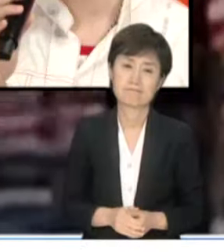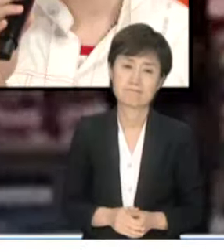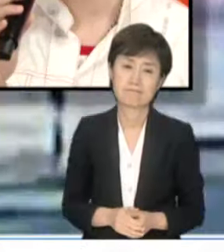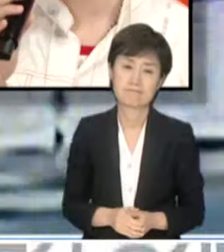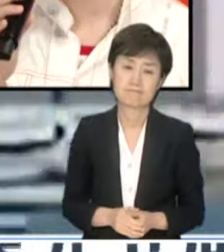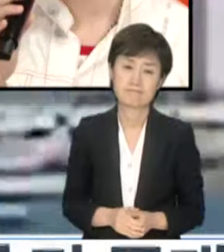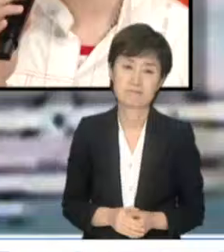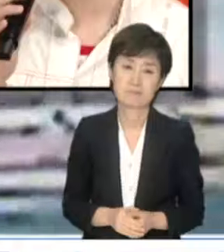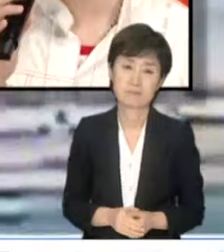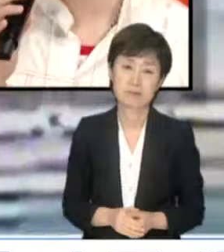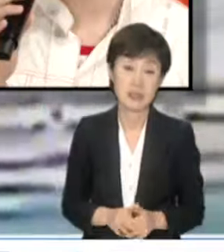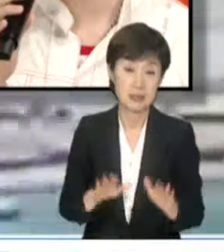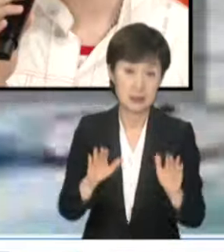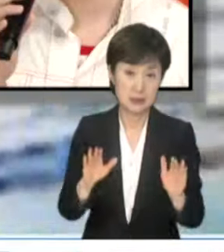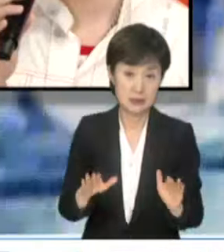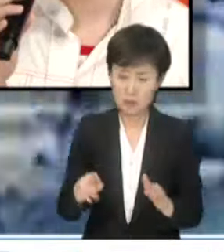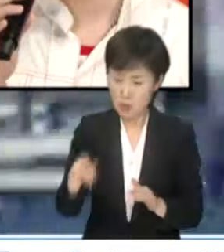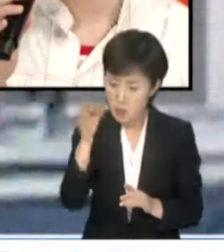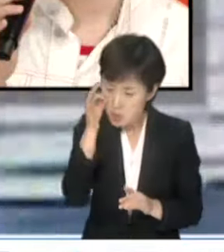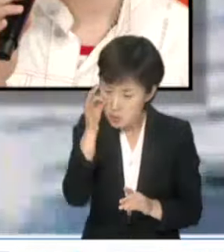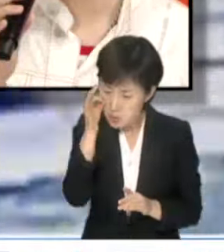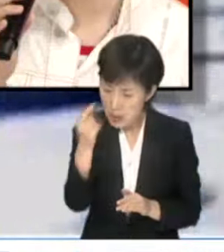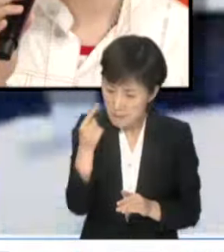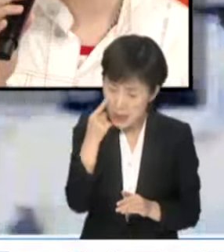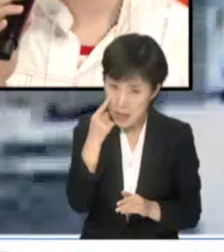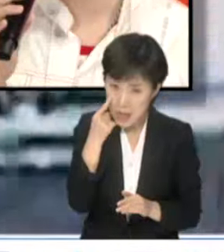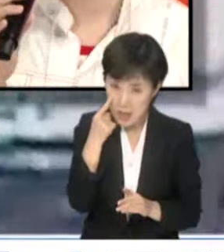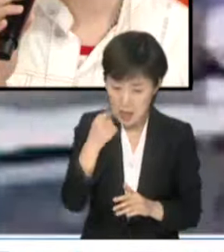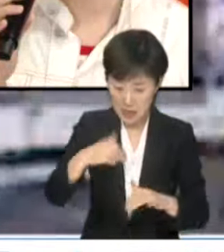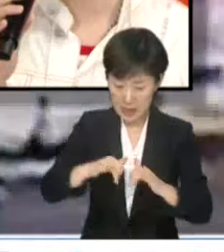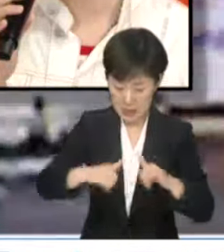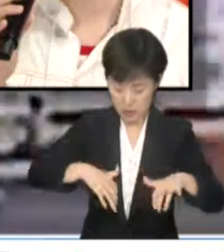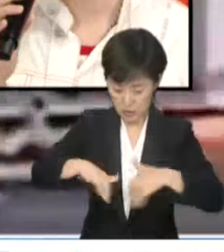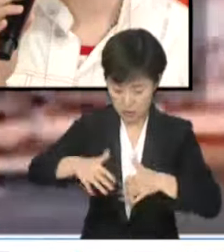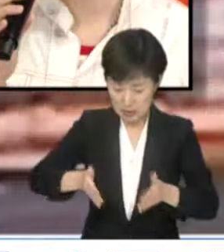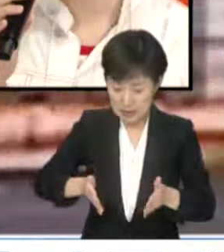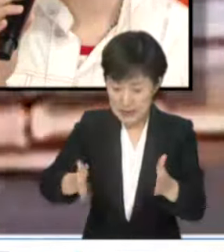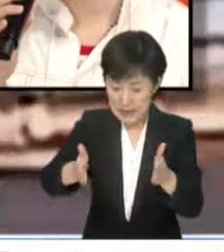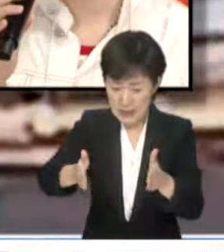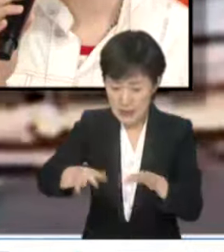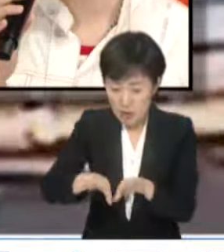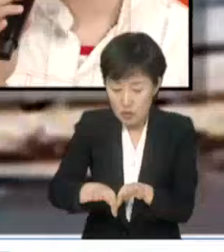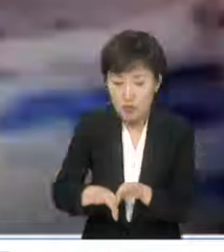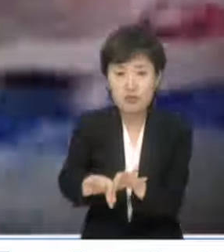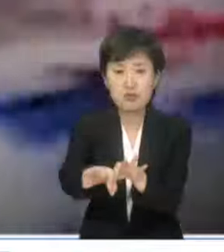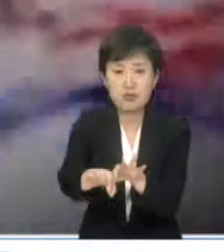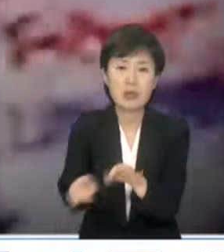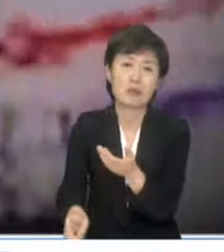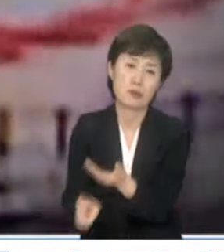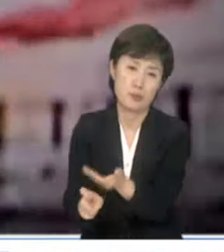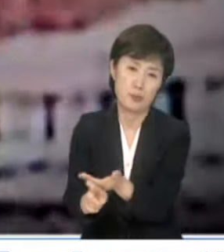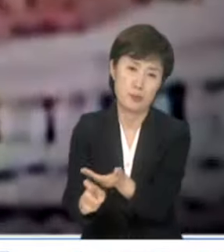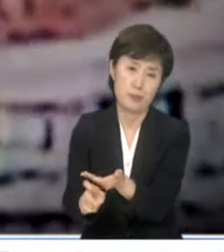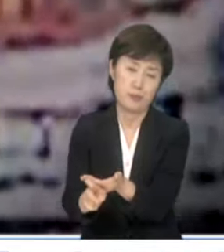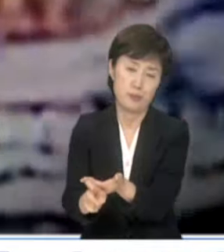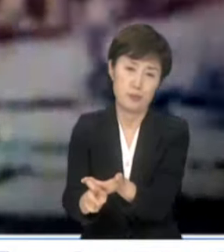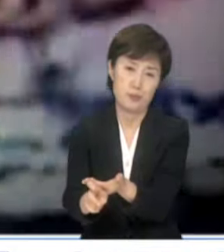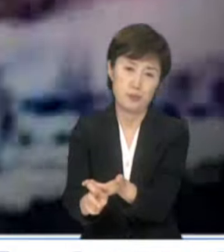특히 일부에서는 지금 인도 를 주행했다라는 이야기도 나오고 있어서 도로교통법상 이제 원동기